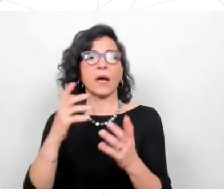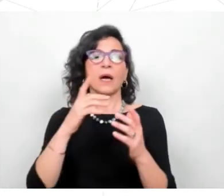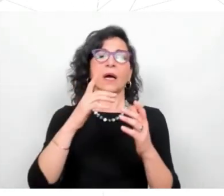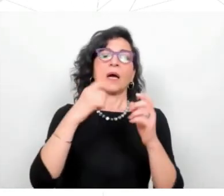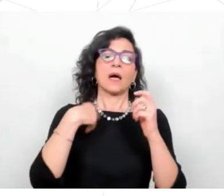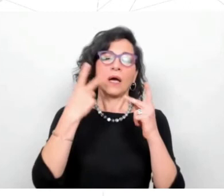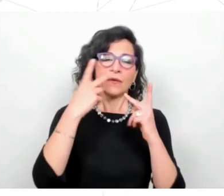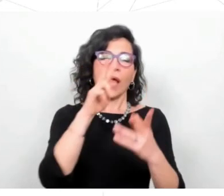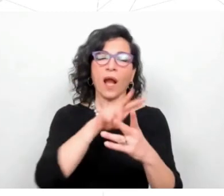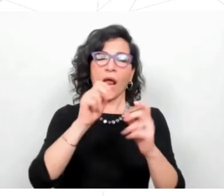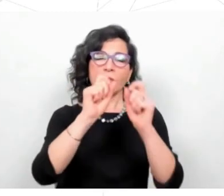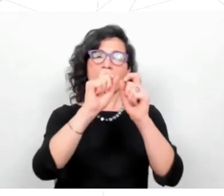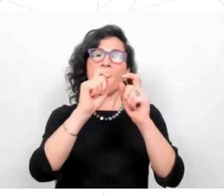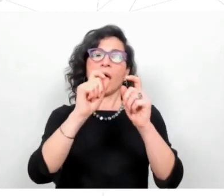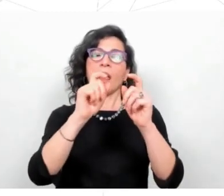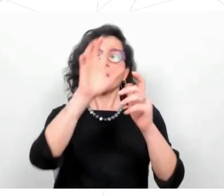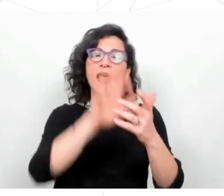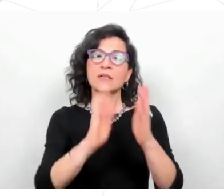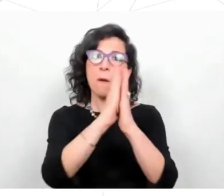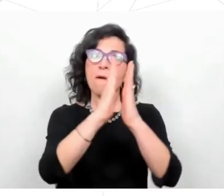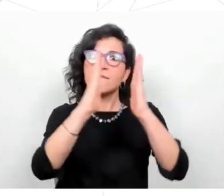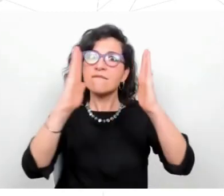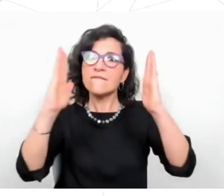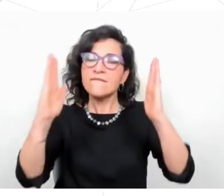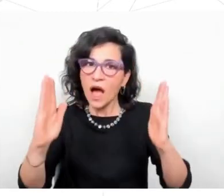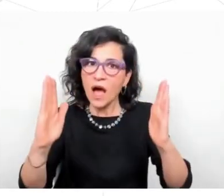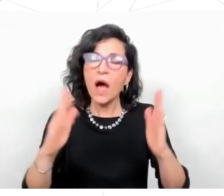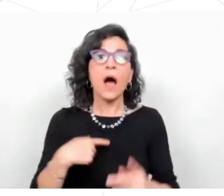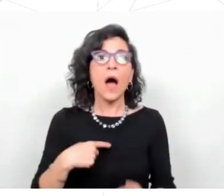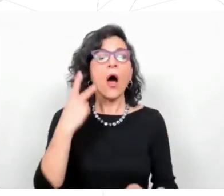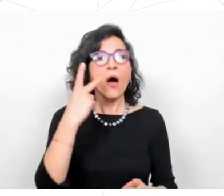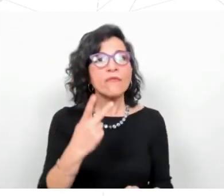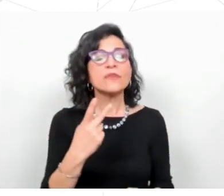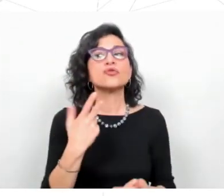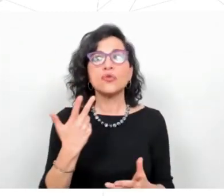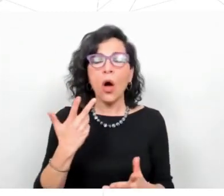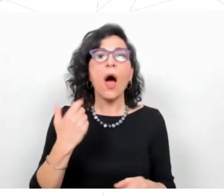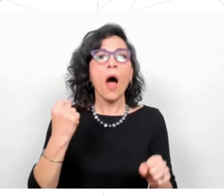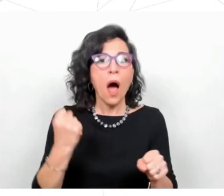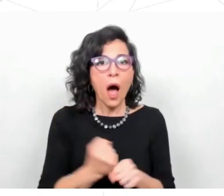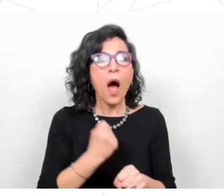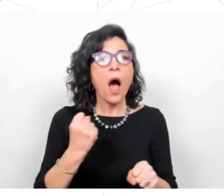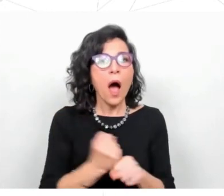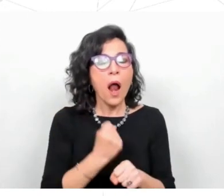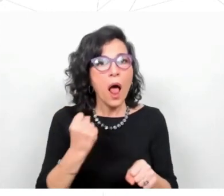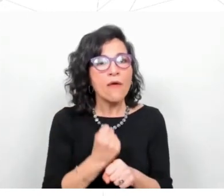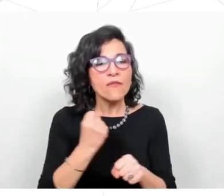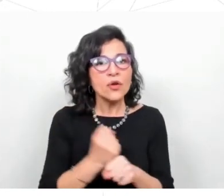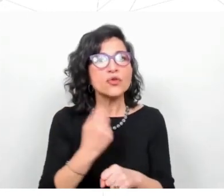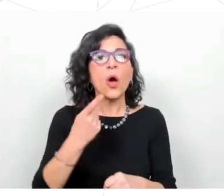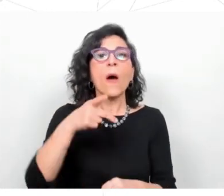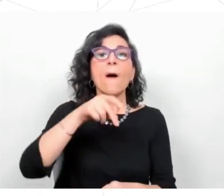testo, però abbiamo visto anche il lavoro che stanno facendo sul pad della Xbox.